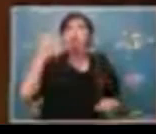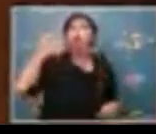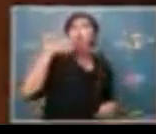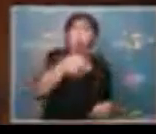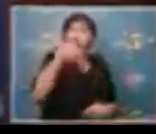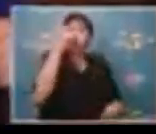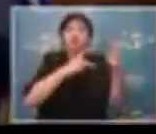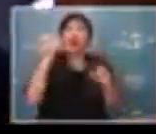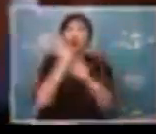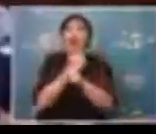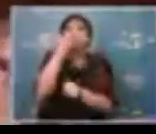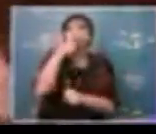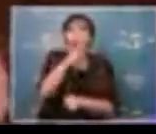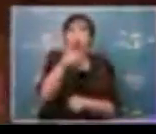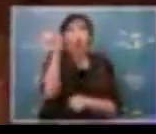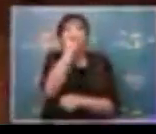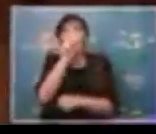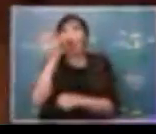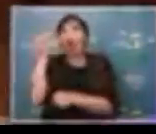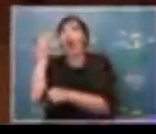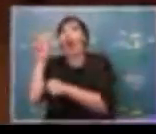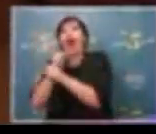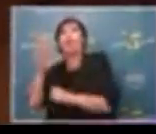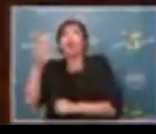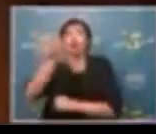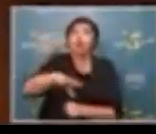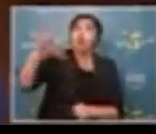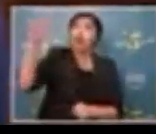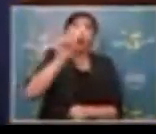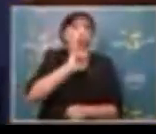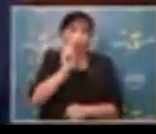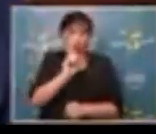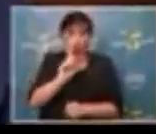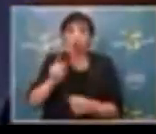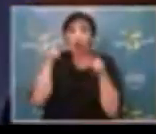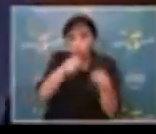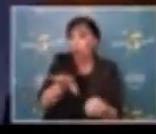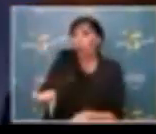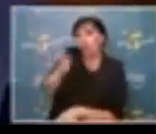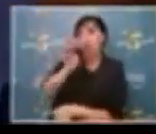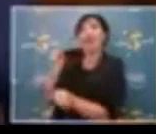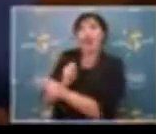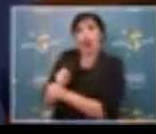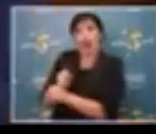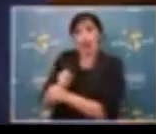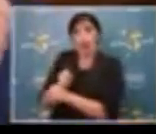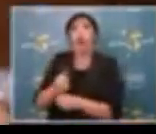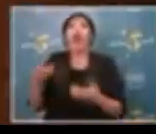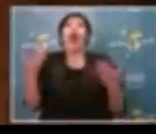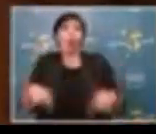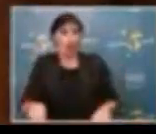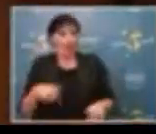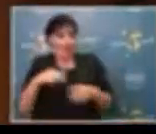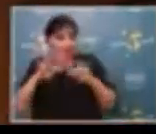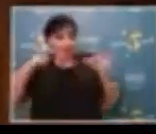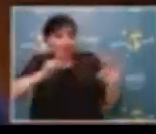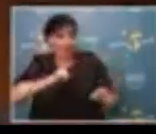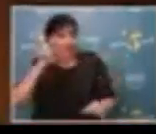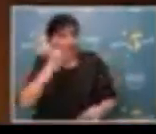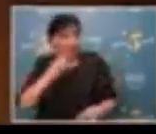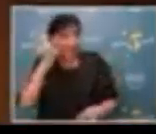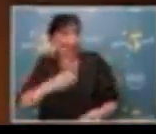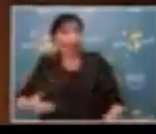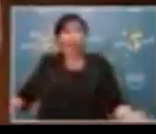lavoro, non il lavoro che sceglie te. E con questa massima grillina, Dio